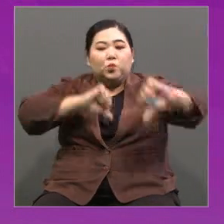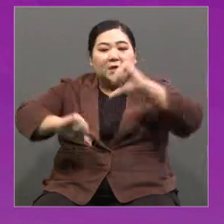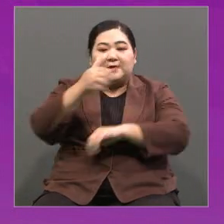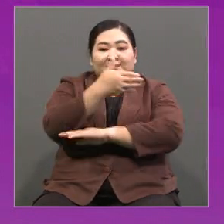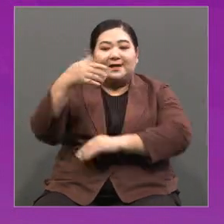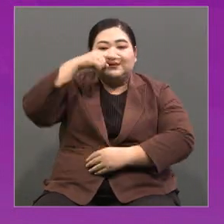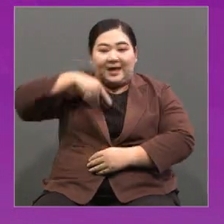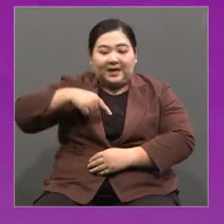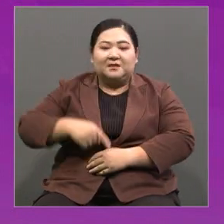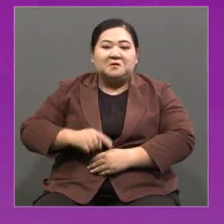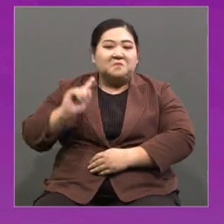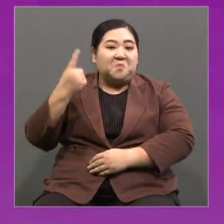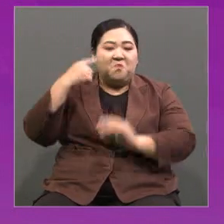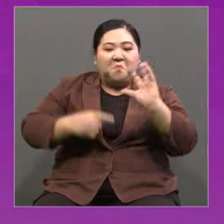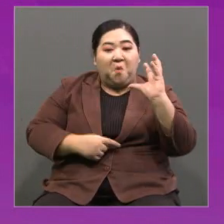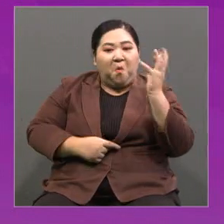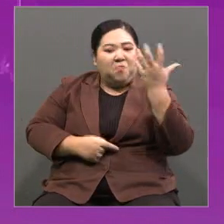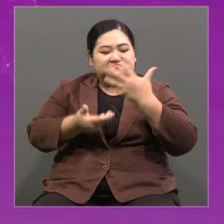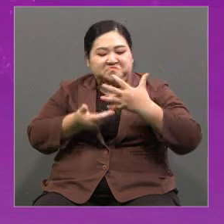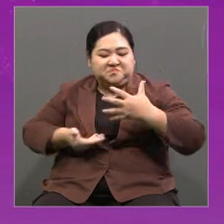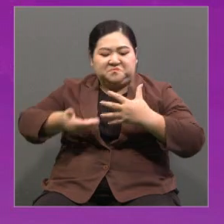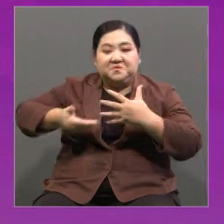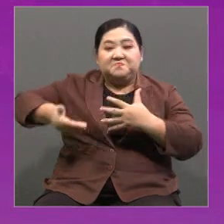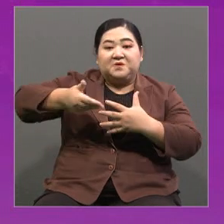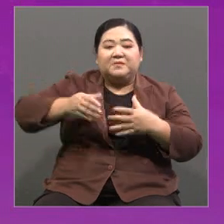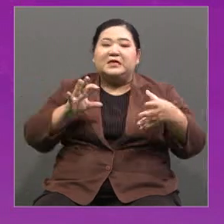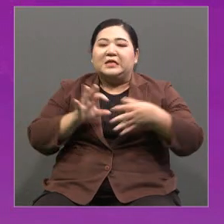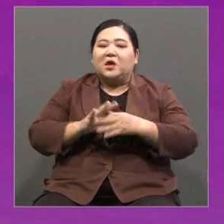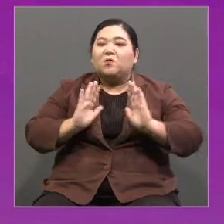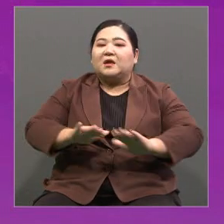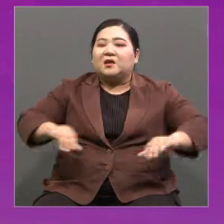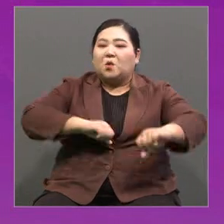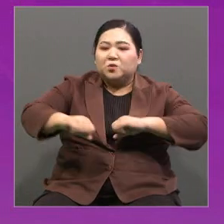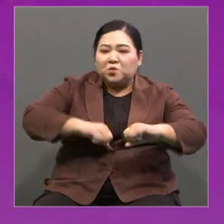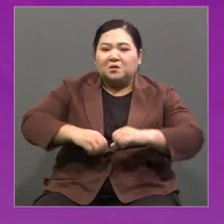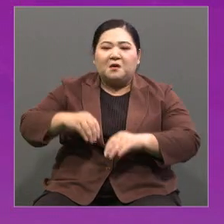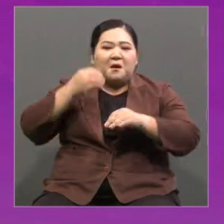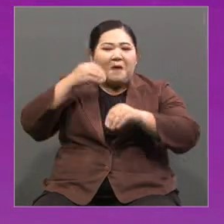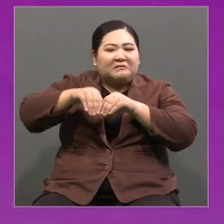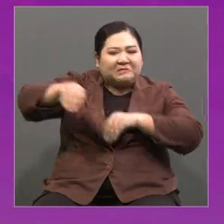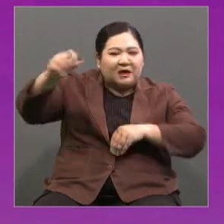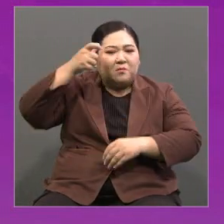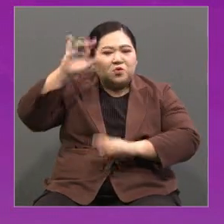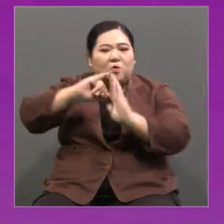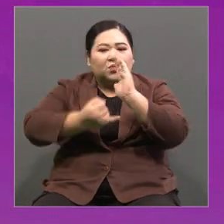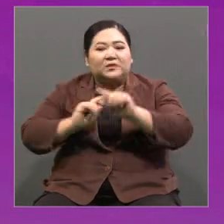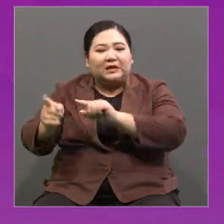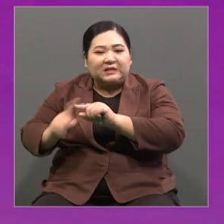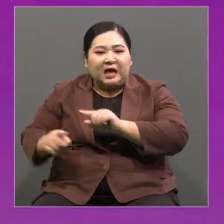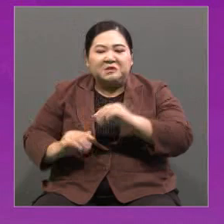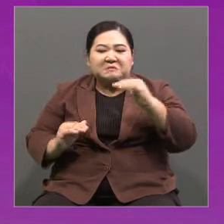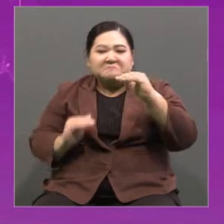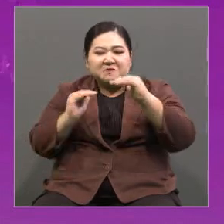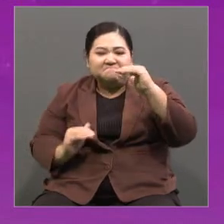Class musiumนะฮะเดินหน้าลดความเหลิ่มล้ำด้านวิทยาศาสตร์ของเยาวชนในพื้นที่ห่างไกลแล้วก็มีการเปิดรับการสนับสนุนจากภาค